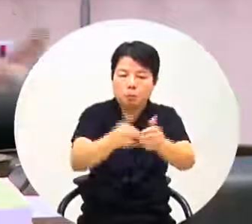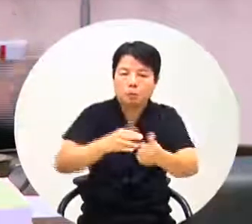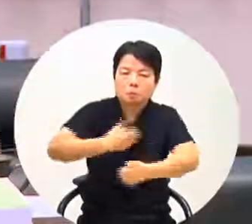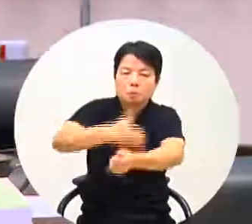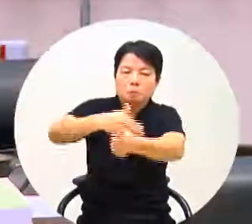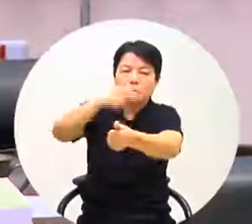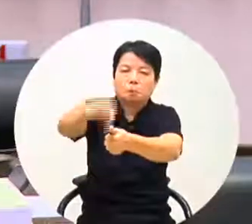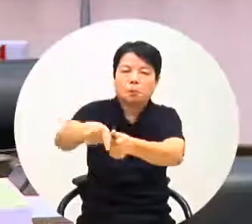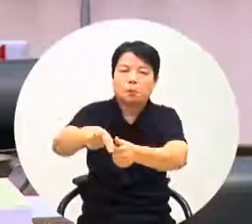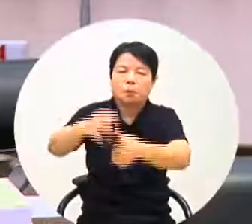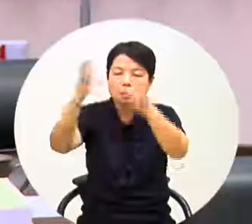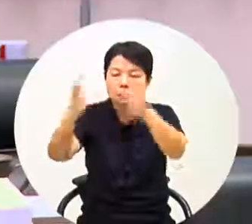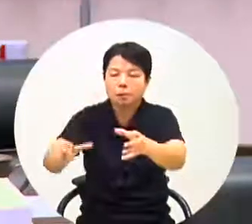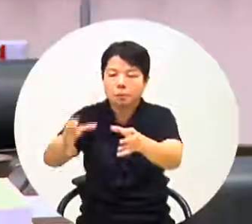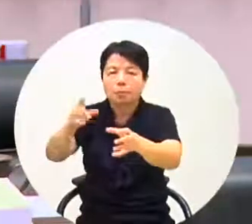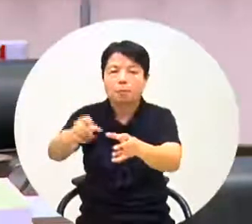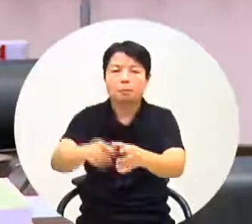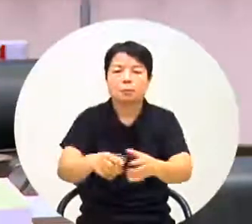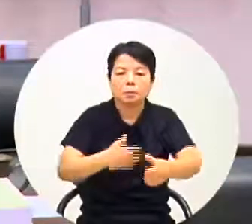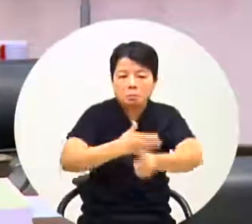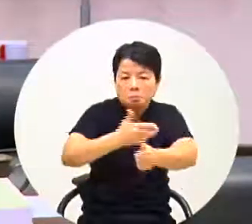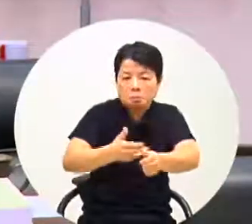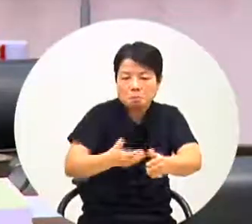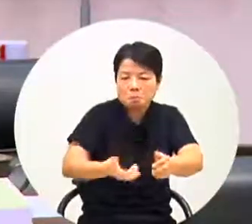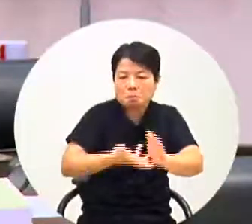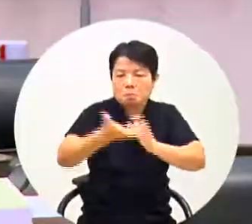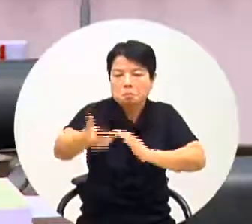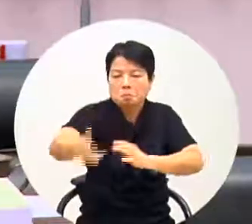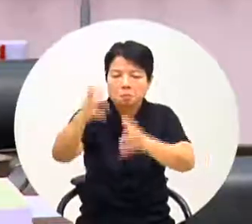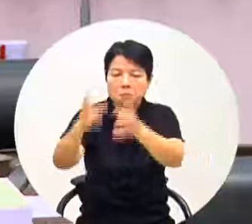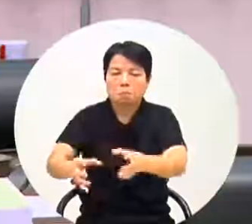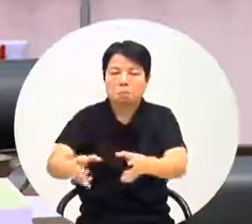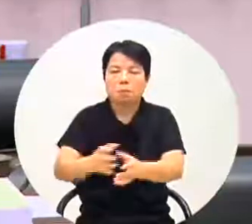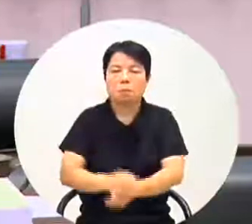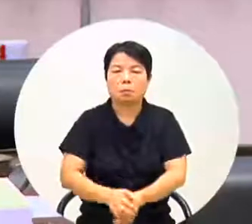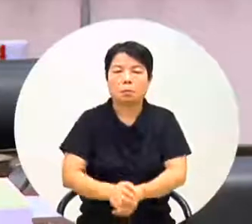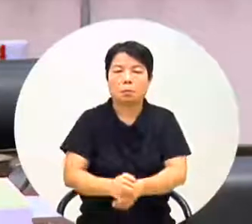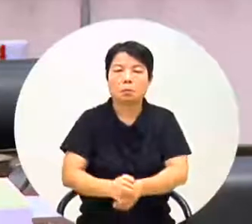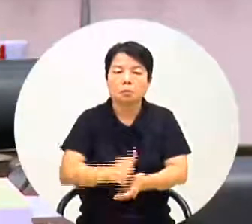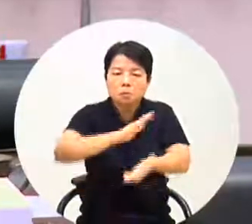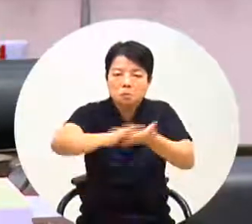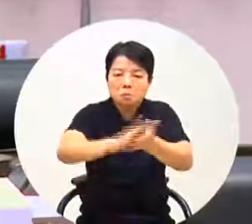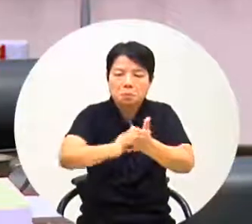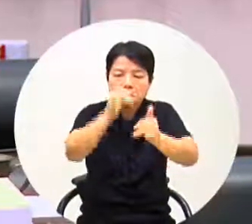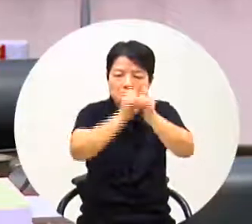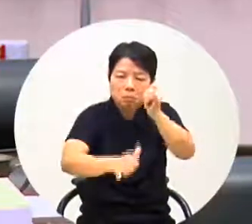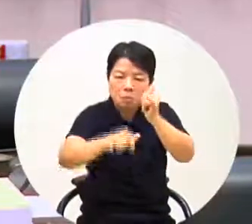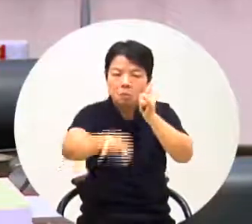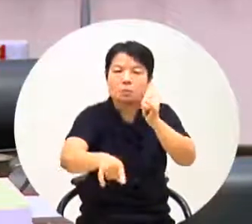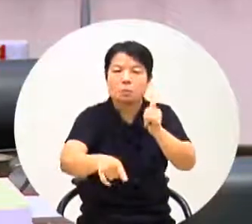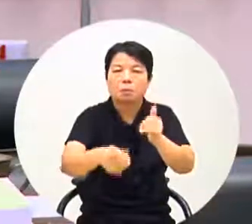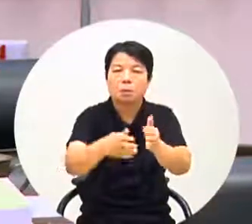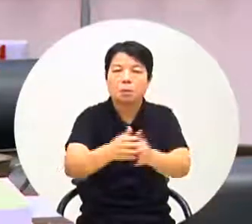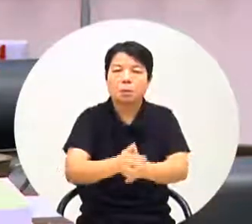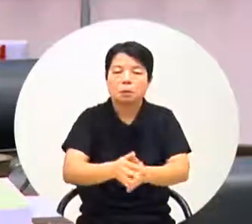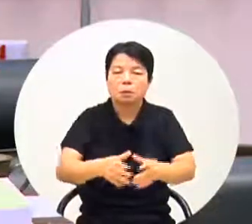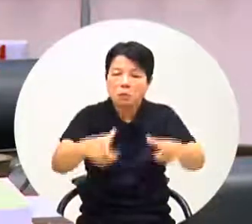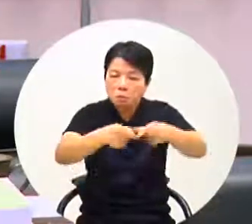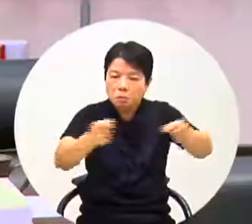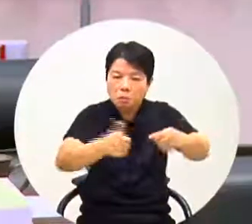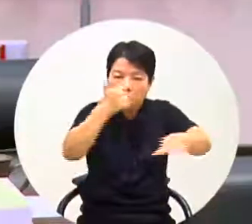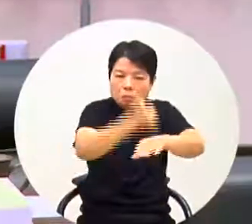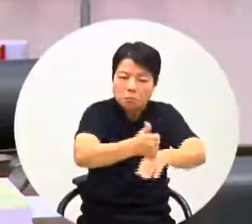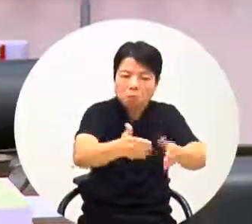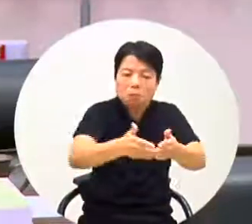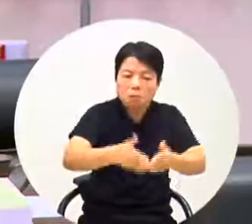才在那边设的。我们清朝这个末年在那边设那个庙，就是日据时代的，才被迁出来